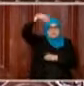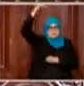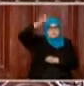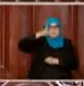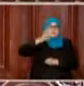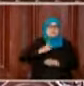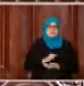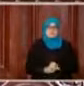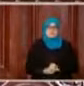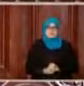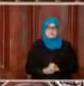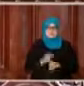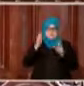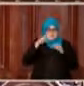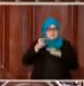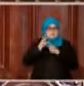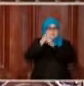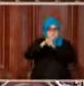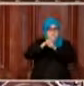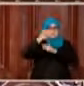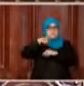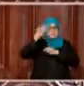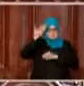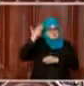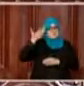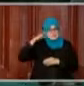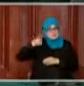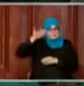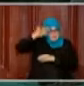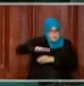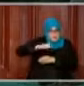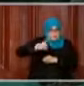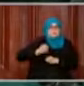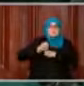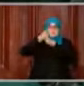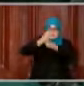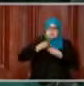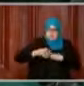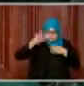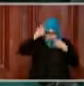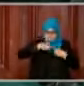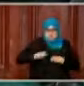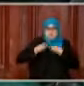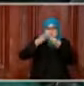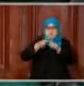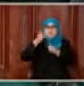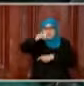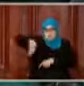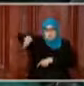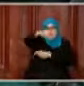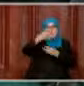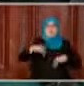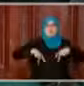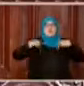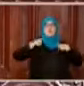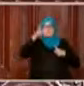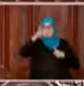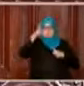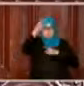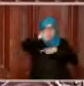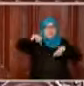لقد آثروا الموت على أن يعيشوا حياة الظلم والهوان، آثروا